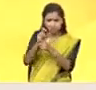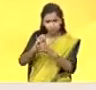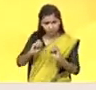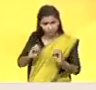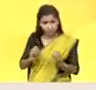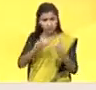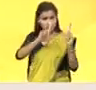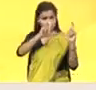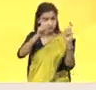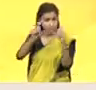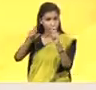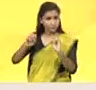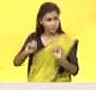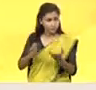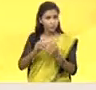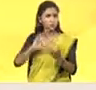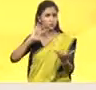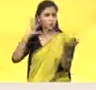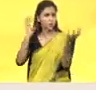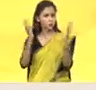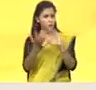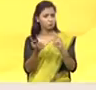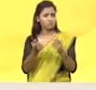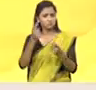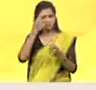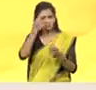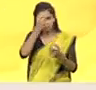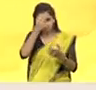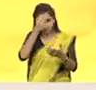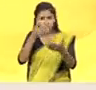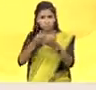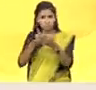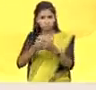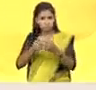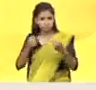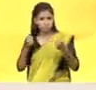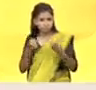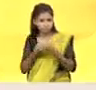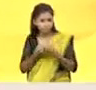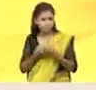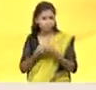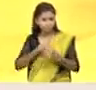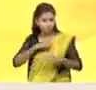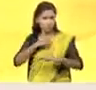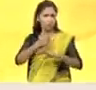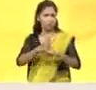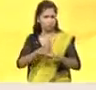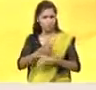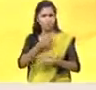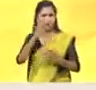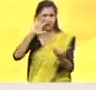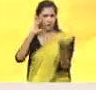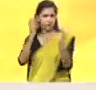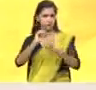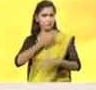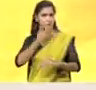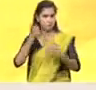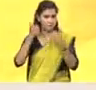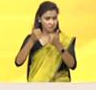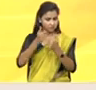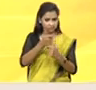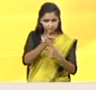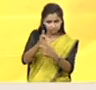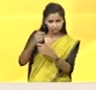करें और जो ग्लोबल इश्यूज हैं, ग्लोबल वार्मिंग जैसे, इससे लड़ने के लिए हम दुनिया को बेस्ट क्वालिटी सैटेलाइट डेटा प्रोवाइड